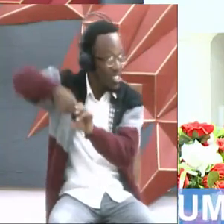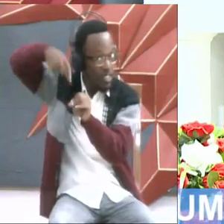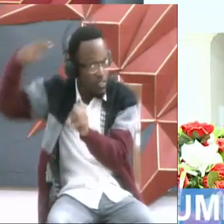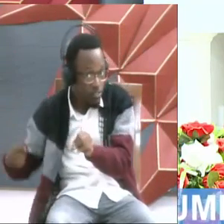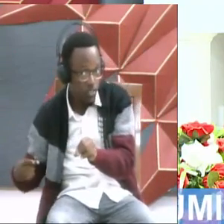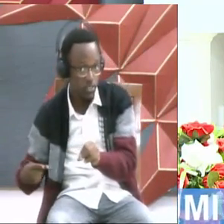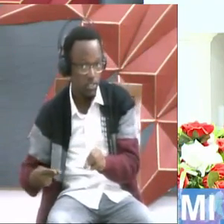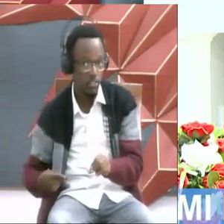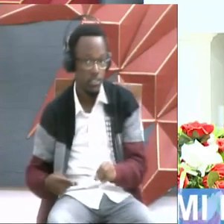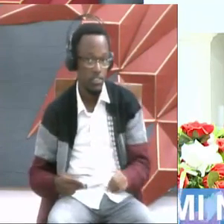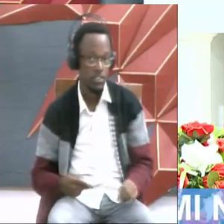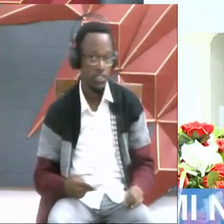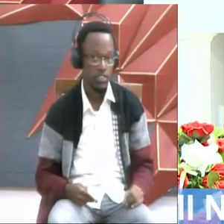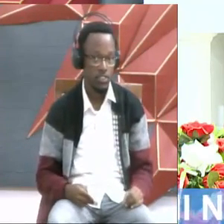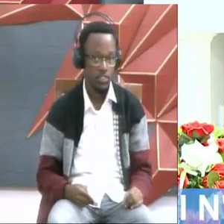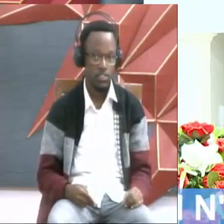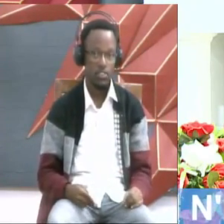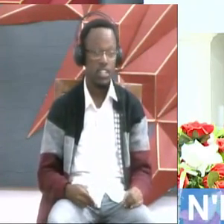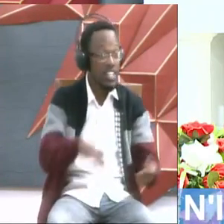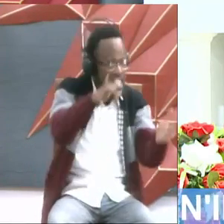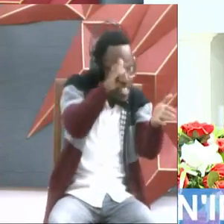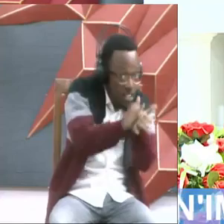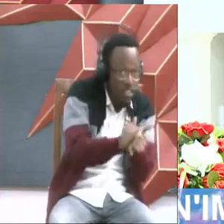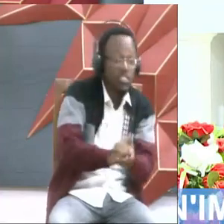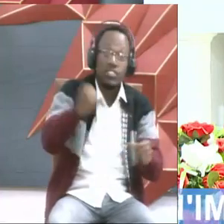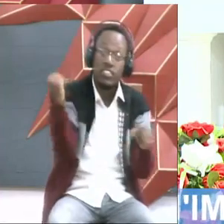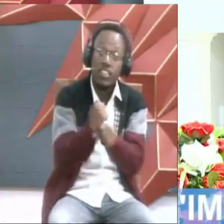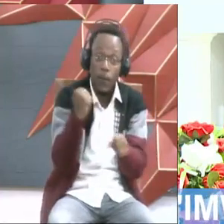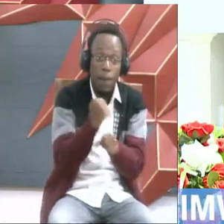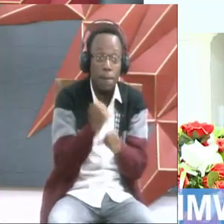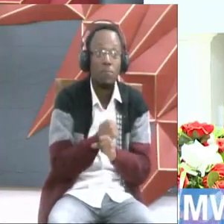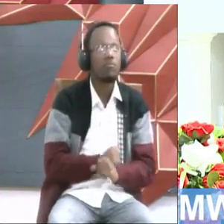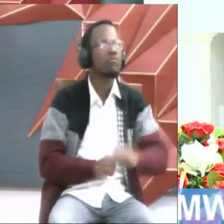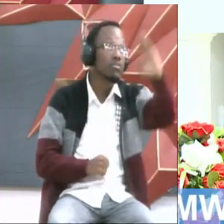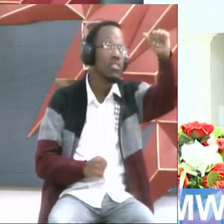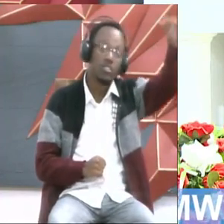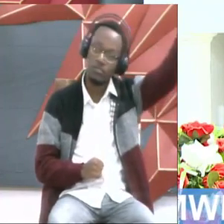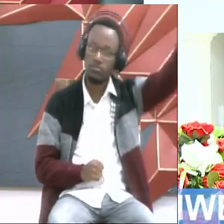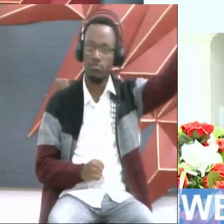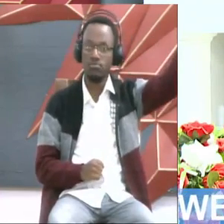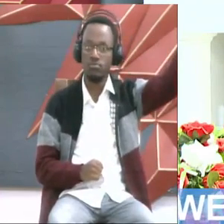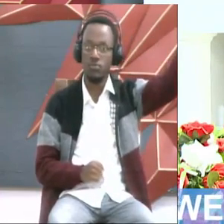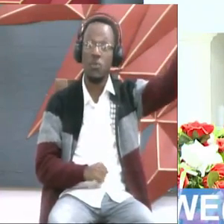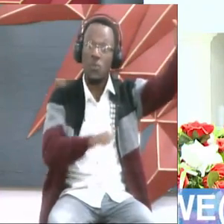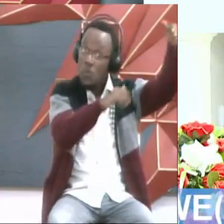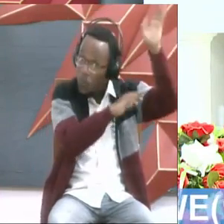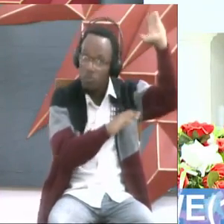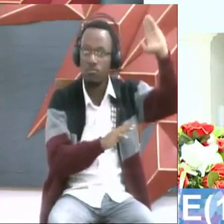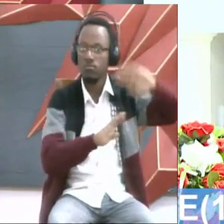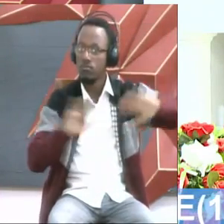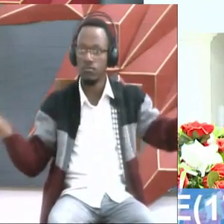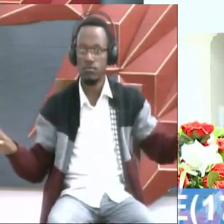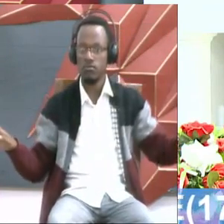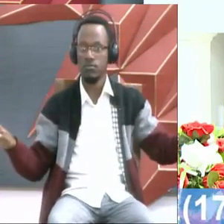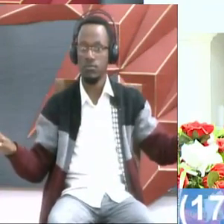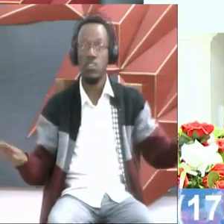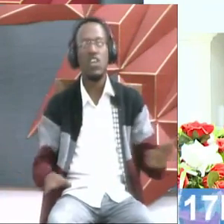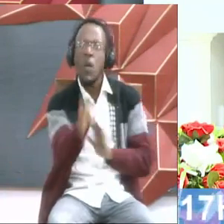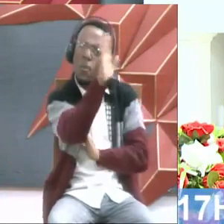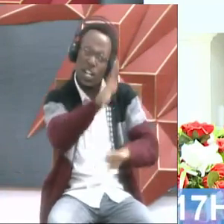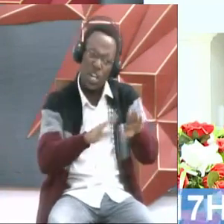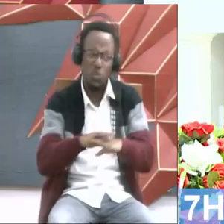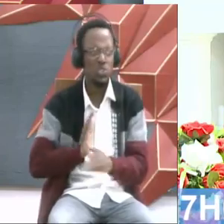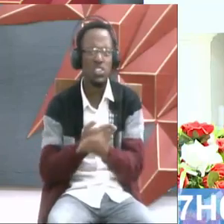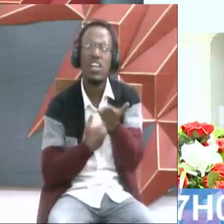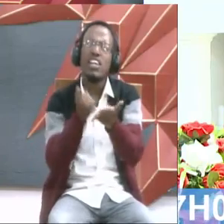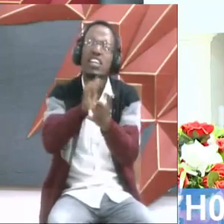c'est lui qui retranche. C'est une affaire de notre Père. C'est lui qui nous a amenés.